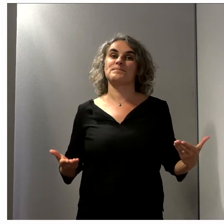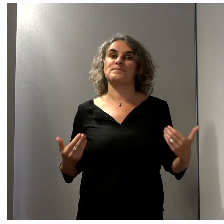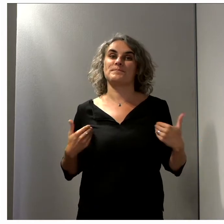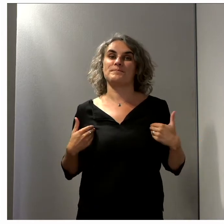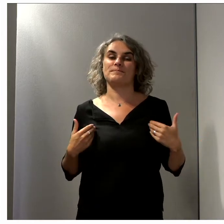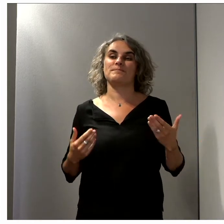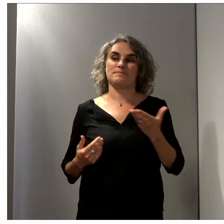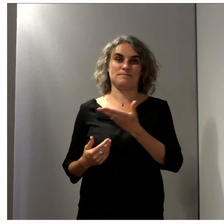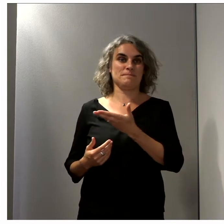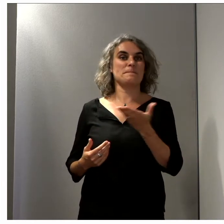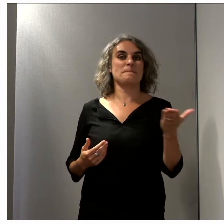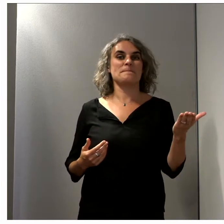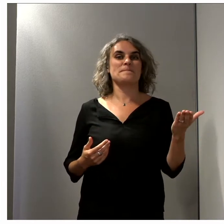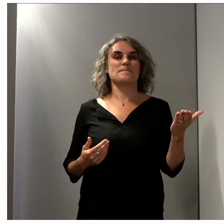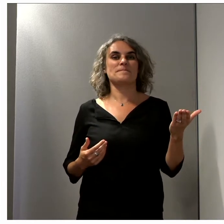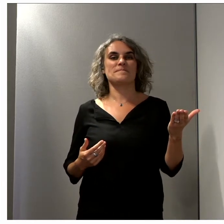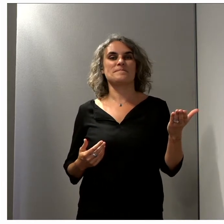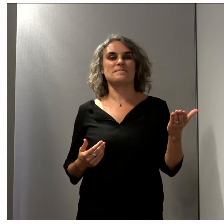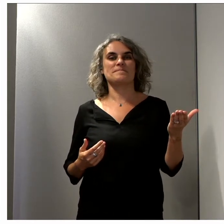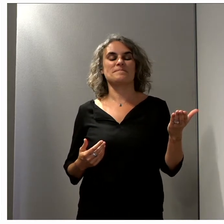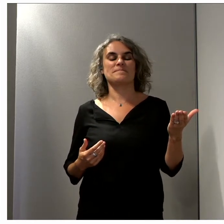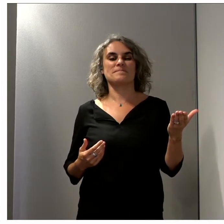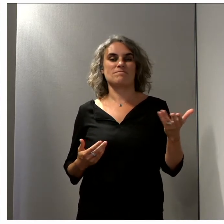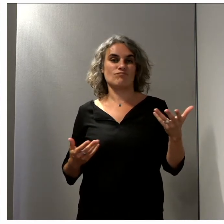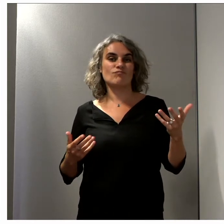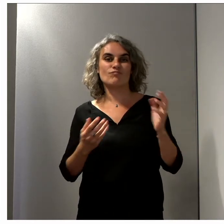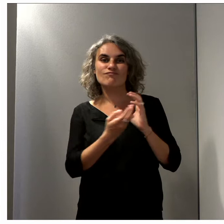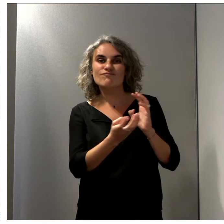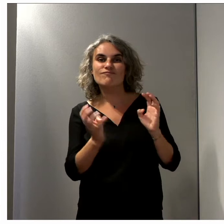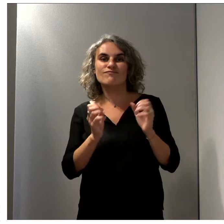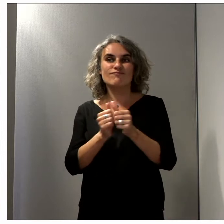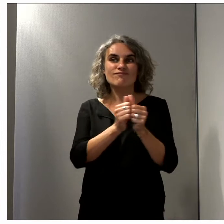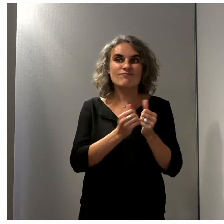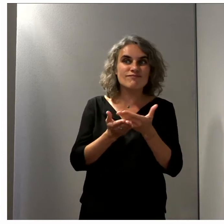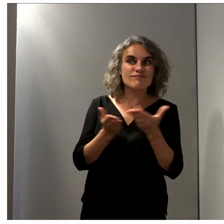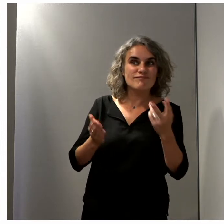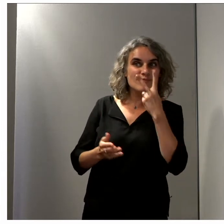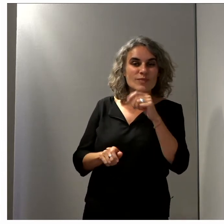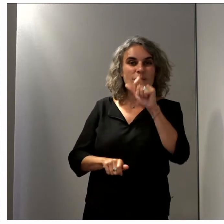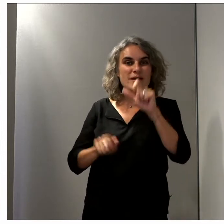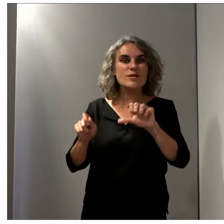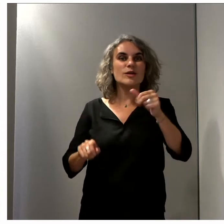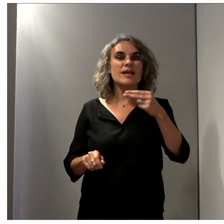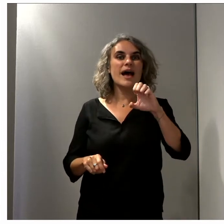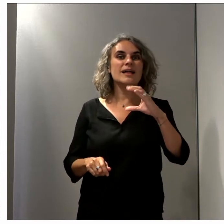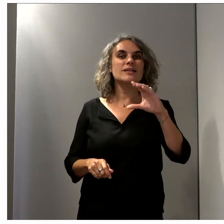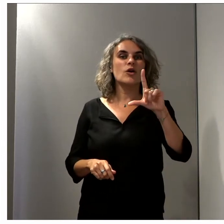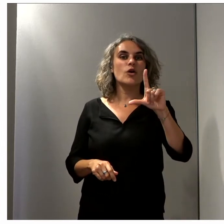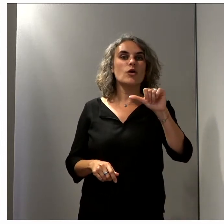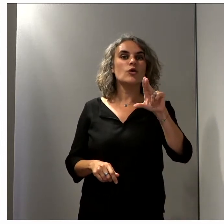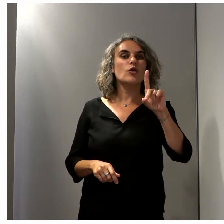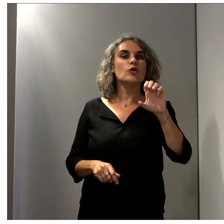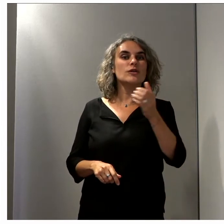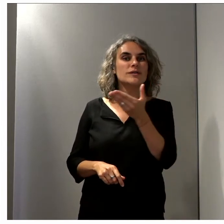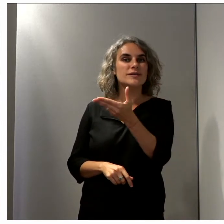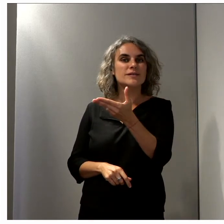suis accompagnée pour animer cette table ronde d'Anne-Claude Levoyer, l'une